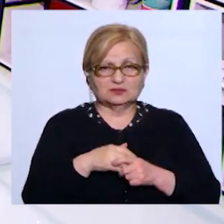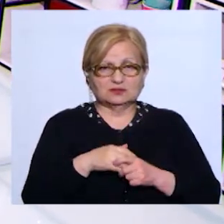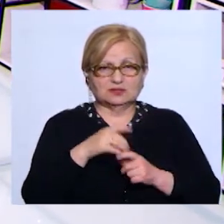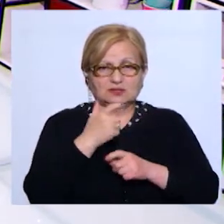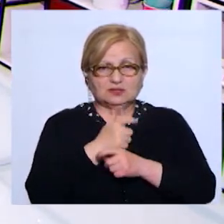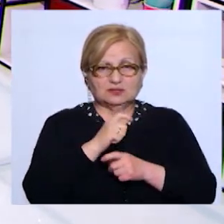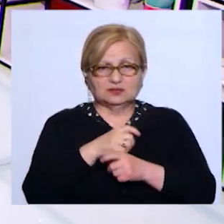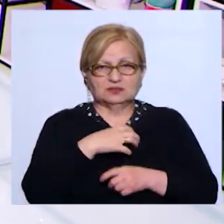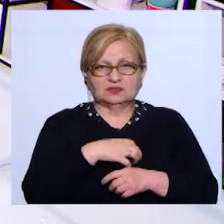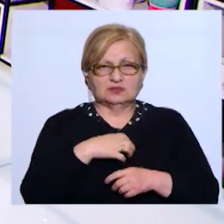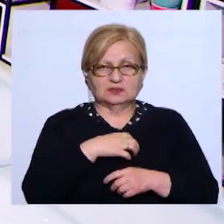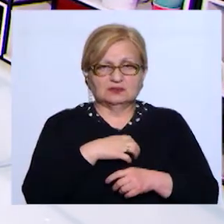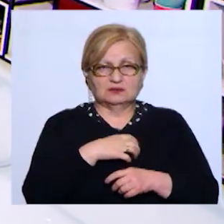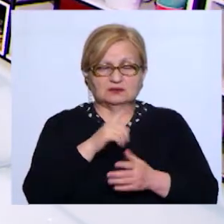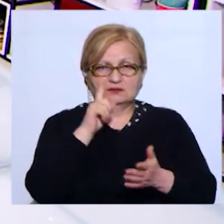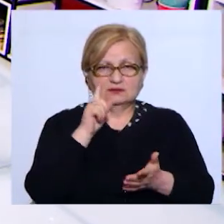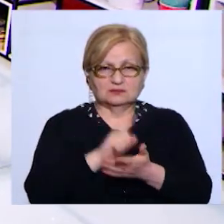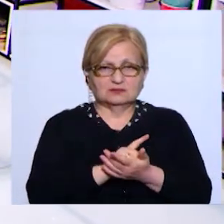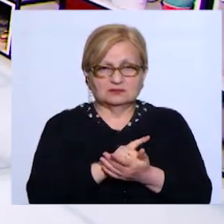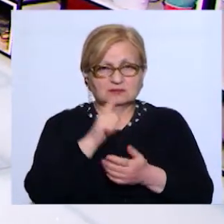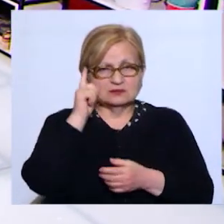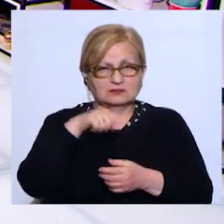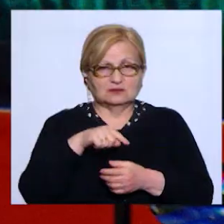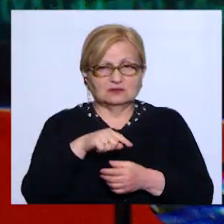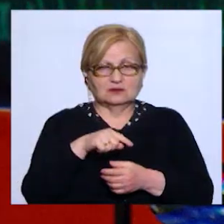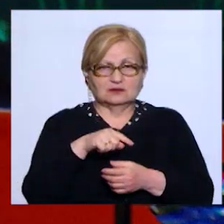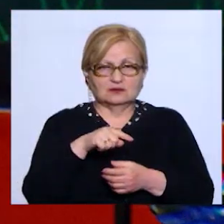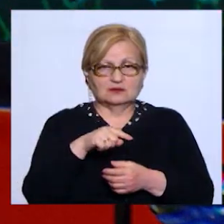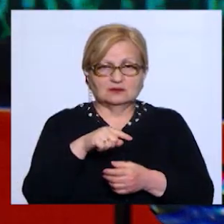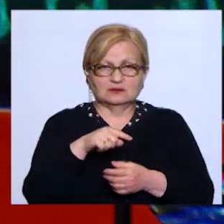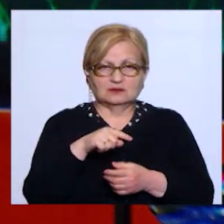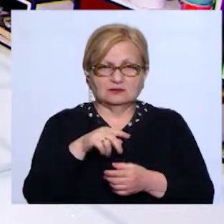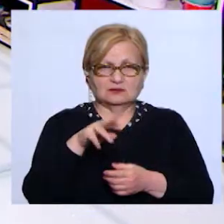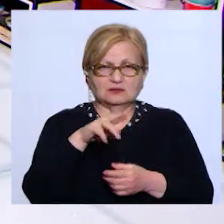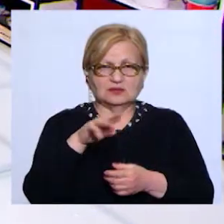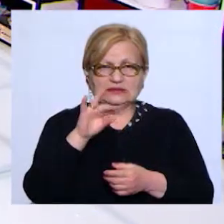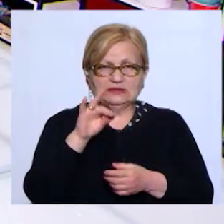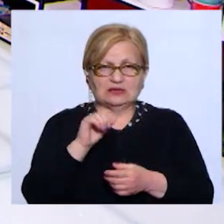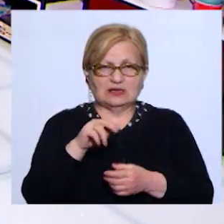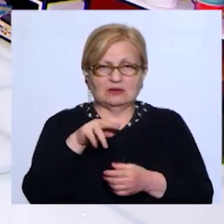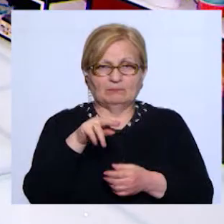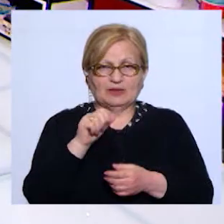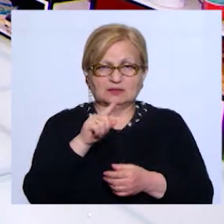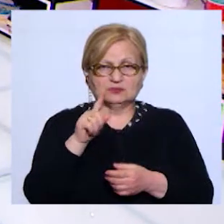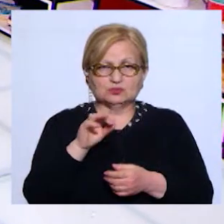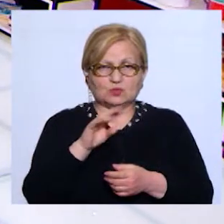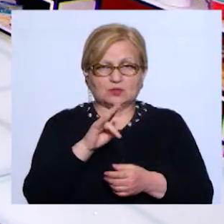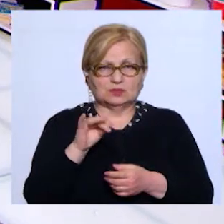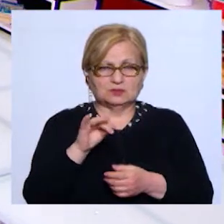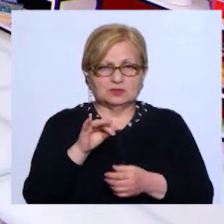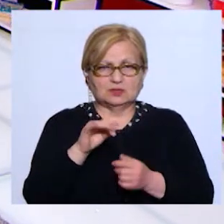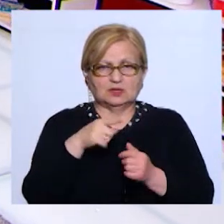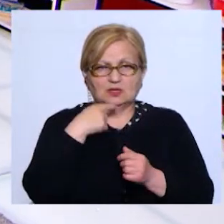ძალიან მნიშვნელოვანი არის აუცი, ვიცოდეთ დიაპაზონი. მონაცემების დიაპაზონი, ხანდახან გაბნების დიაპაზონსაც